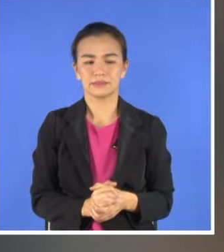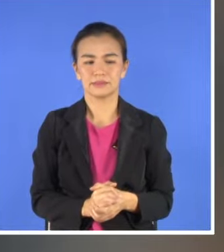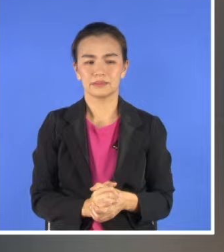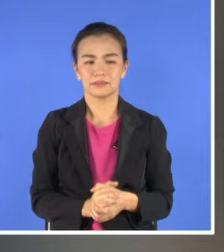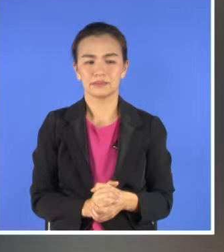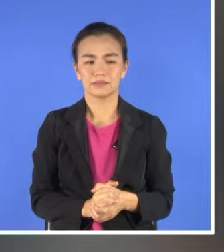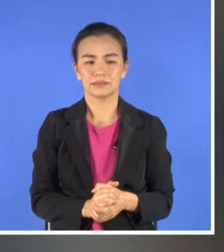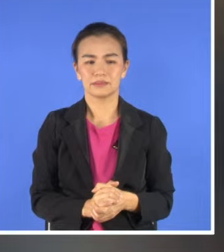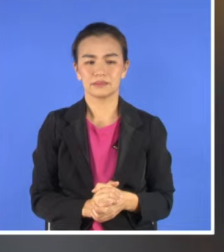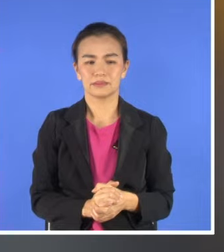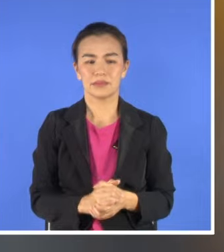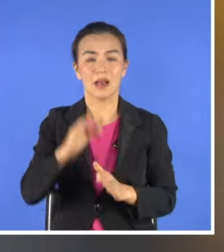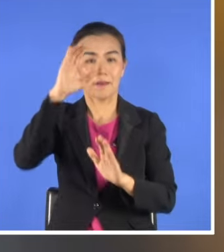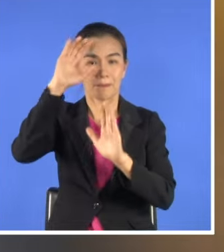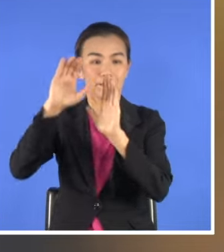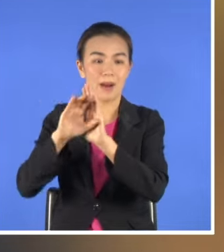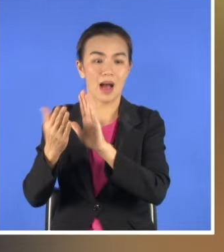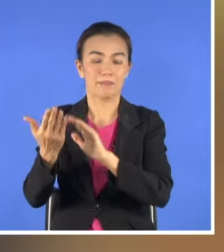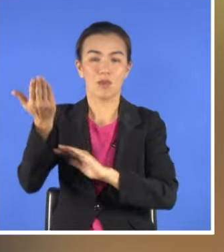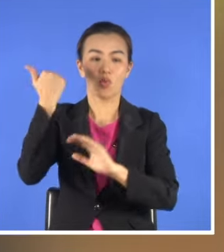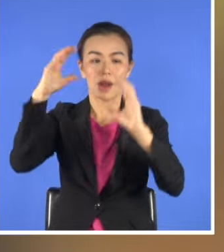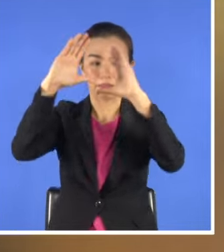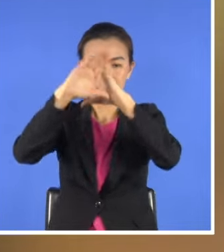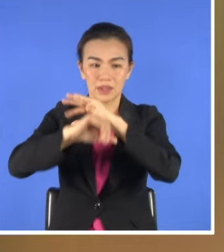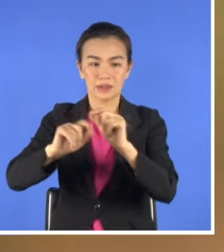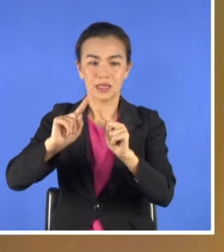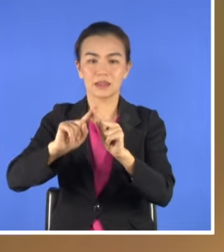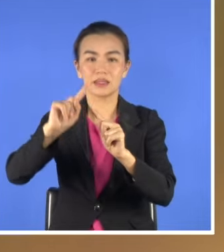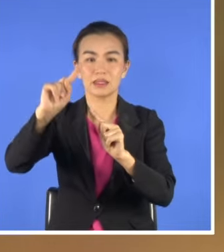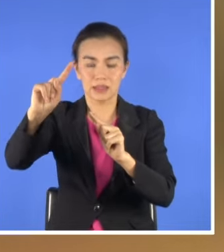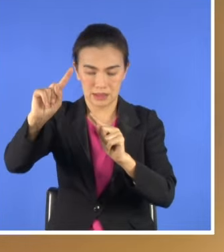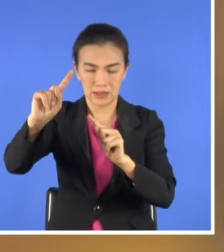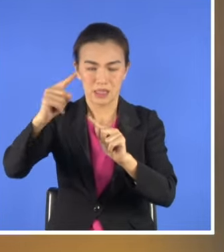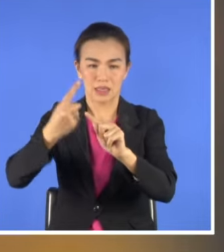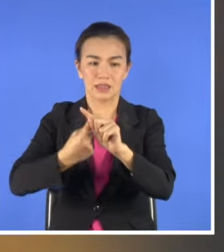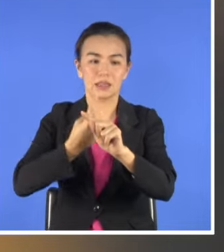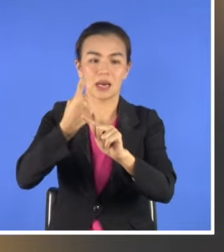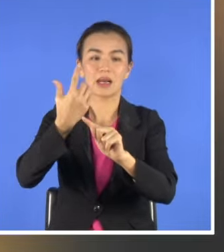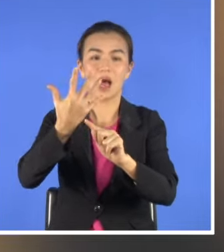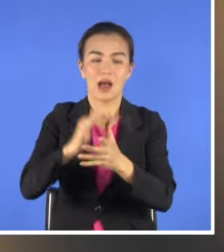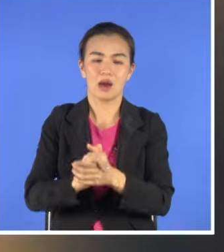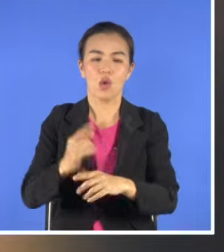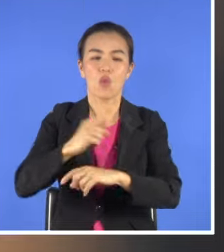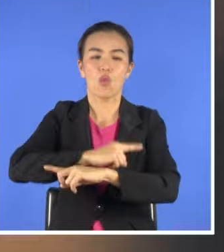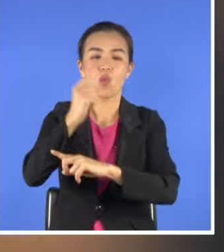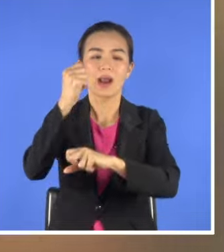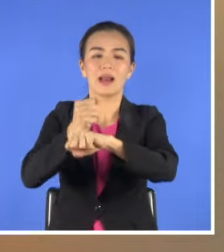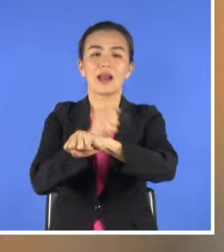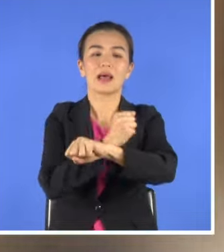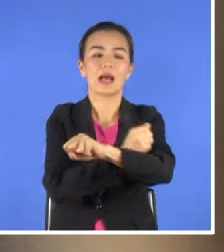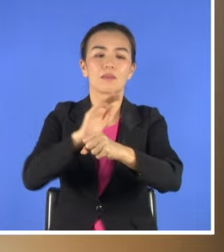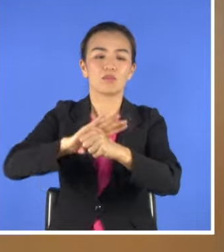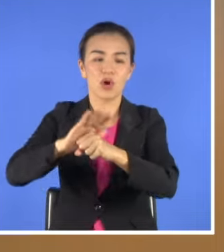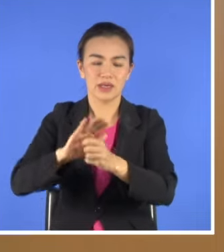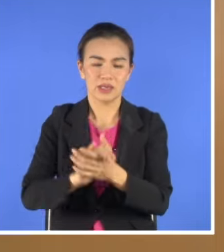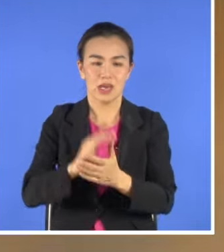คลิปเหตุการณ์นี้ช่วงค่ำคืนวันที่1พฤษภาคมวันแรงงานพอดีเลยนะคะเจ้าหน้าที่เทศกิจเทศบาลนครเชียงใหม่ร่วมกับตำรวจจ